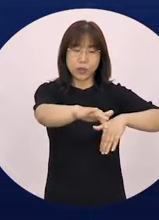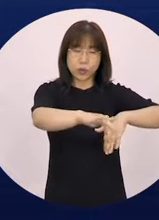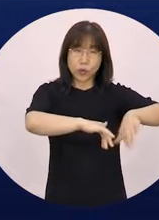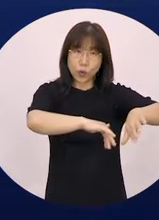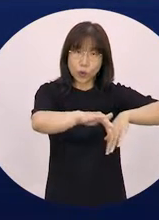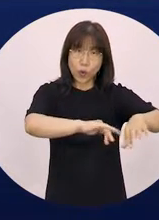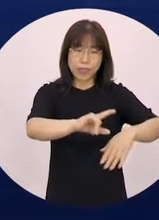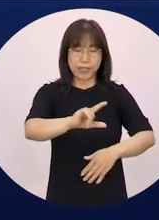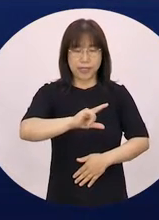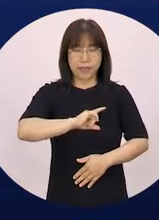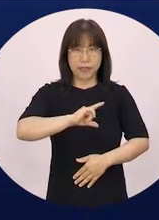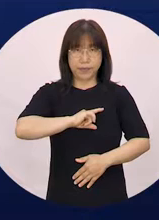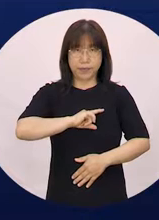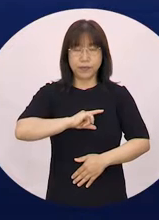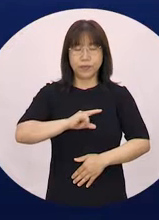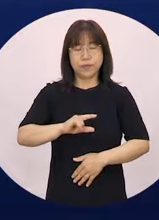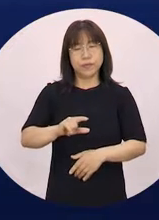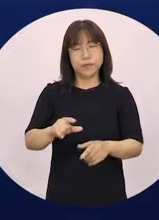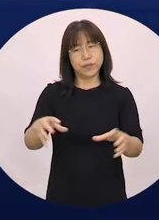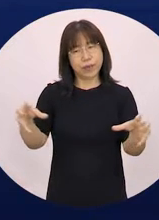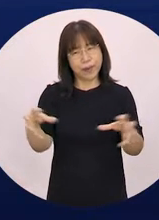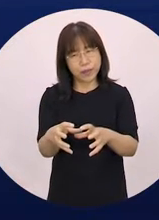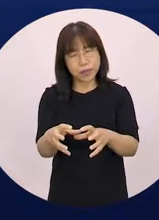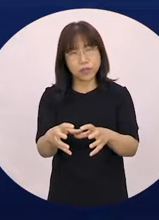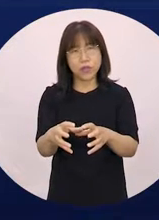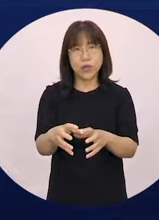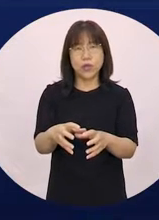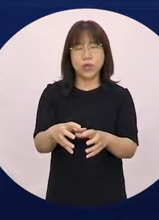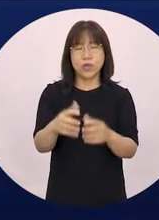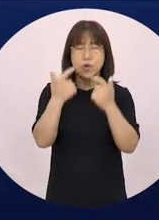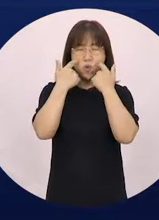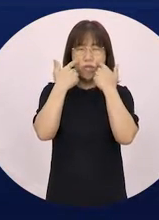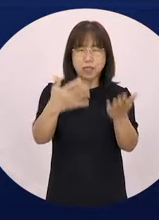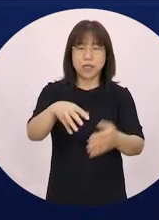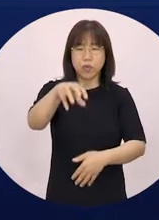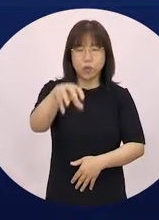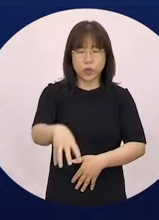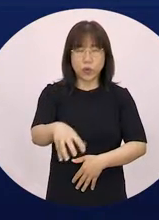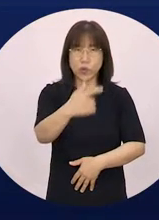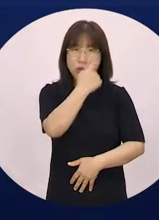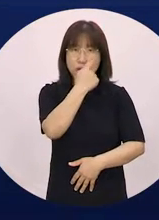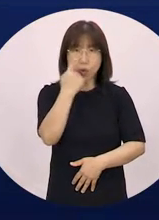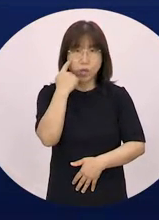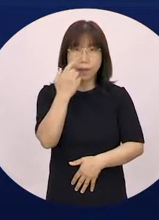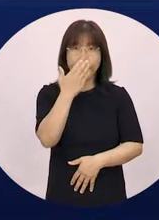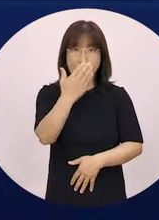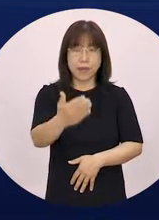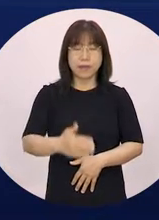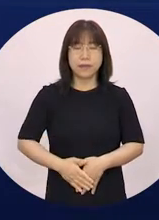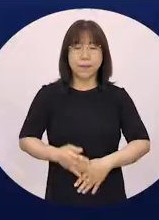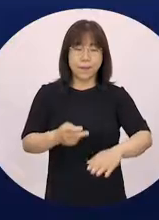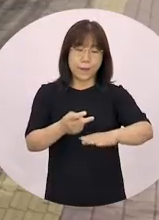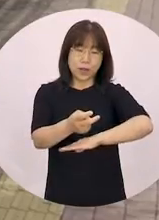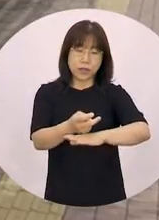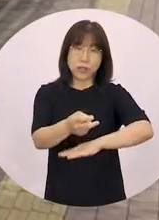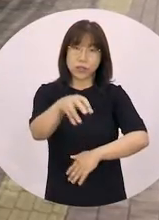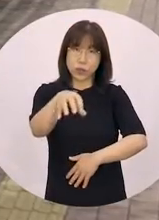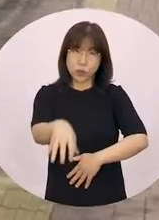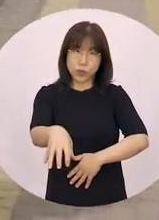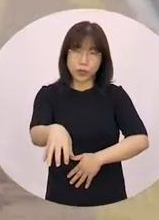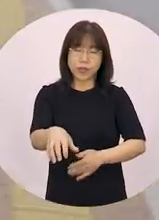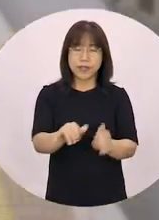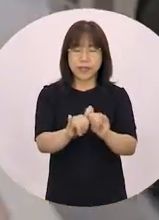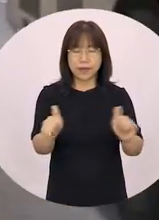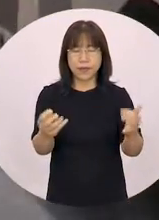도로명과 기초번호를 활용한 사물주소로 편리하고 정확하게 위치 정보를 확인할 수 있습니다.